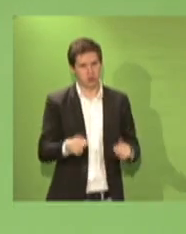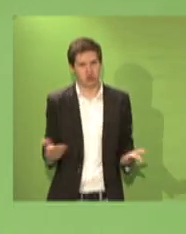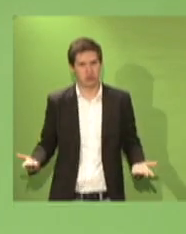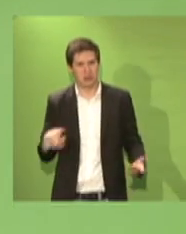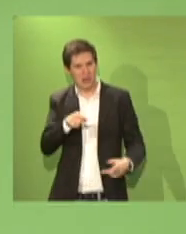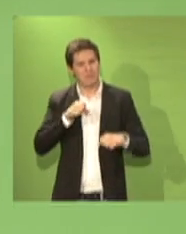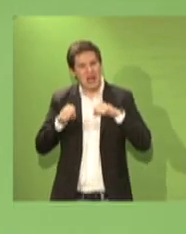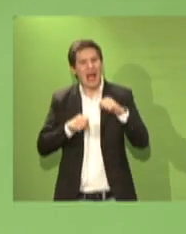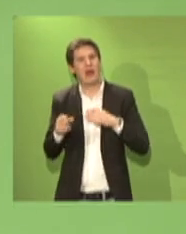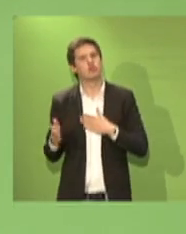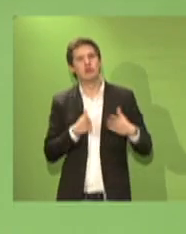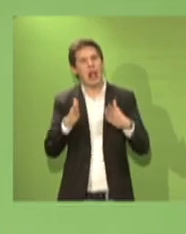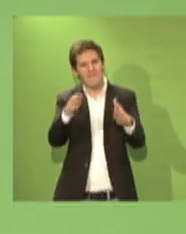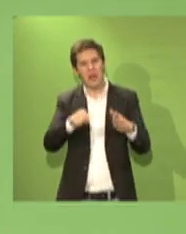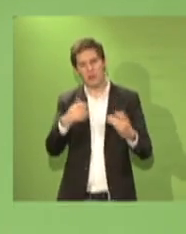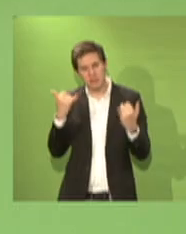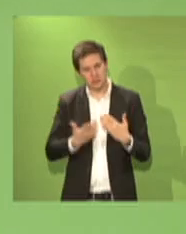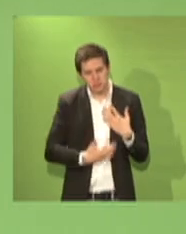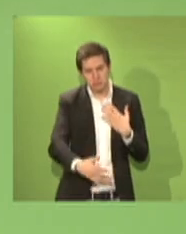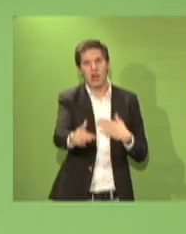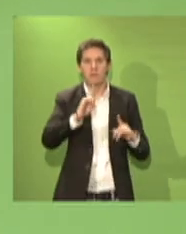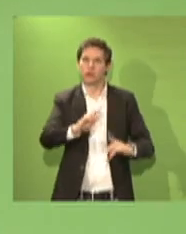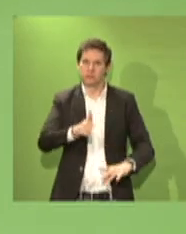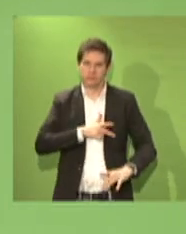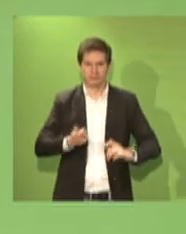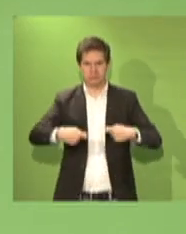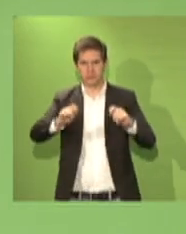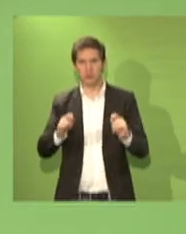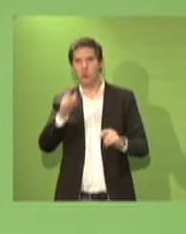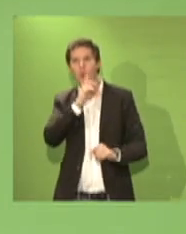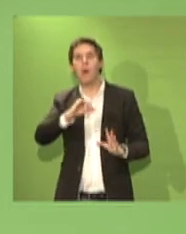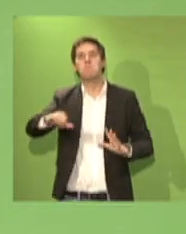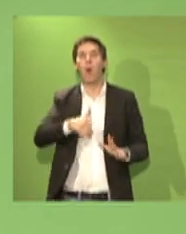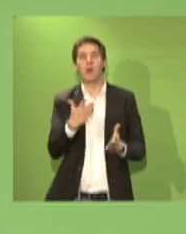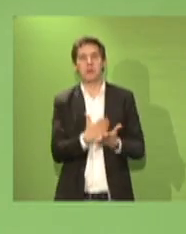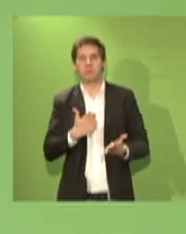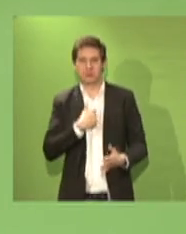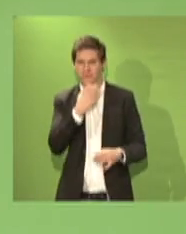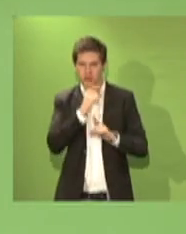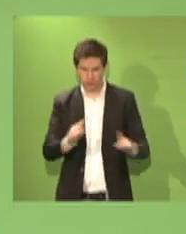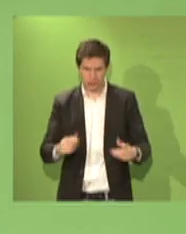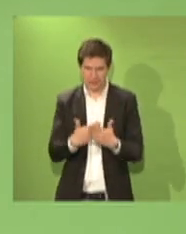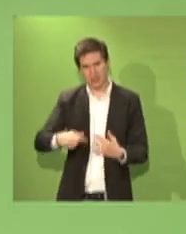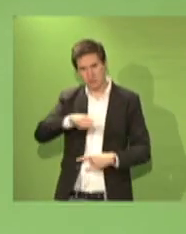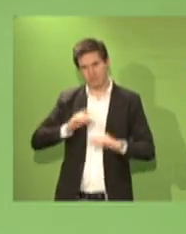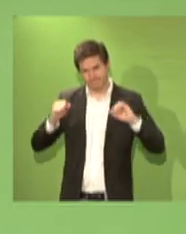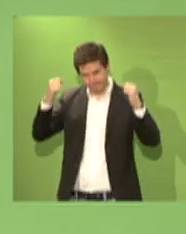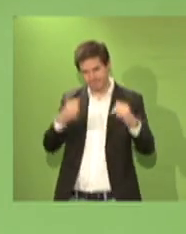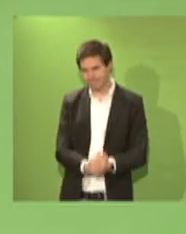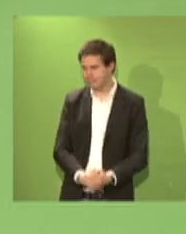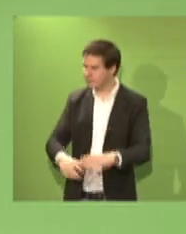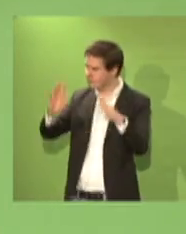diese Radschnellwege in den nächsten Jahren wirklich realisiert werden und nicht nur reine Projekte bleiben. Daran arbeiten wir im Landtag.